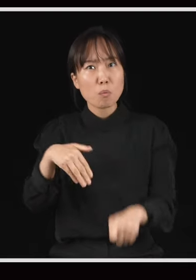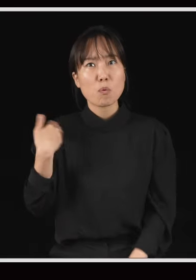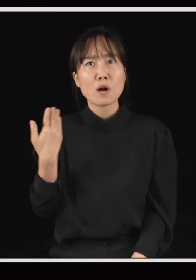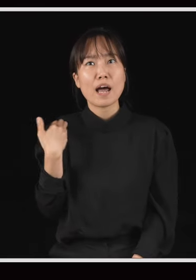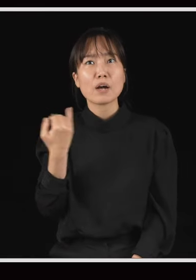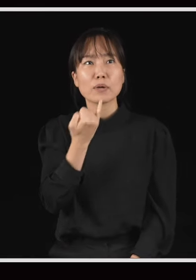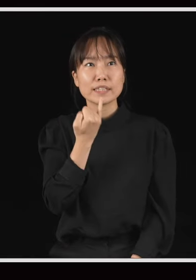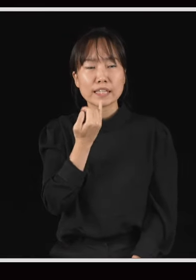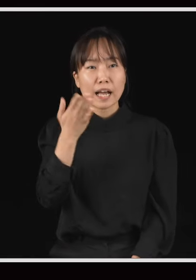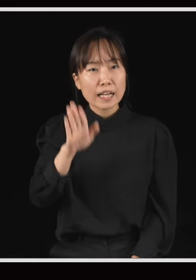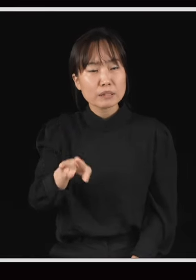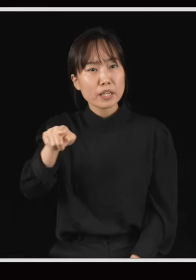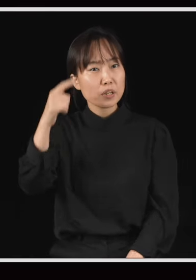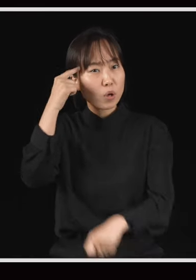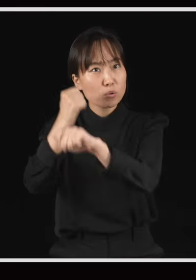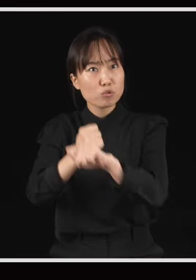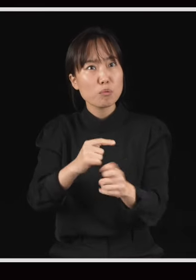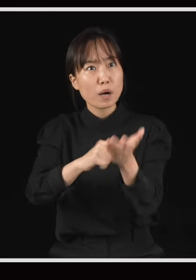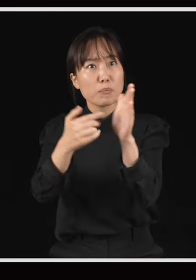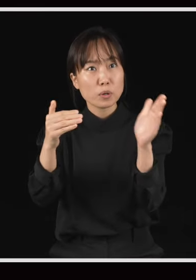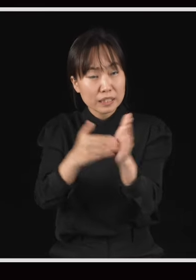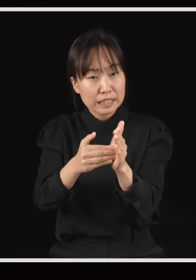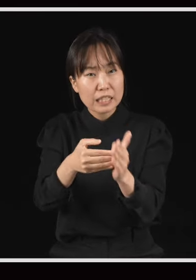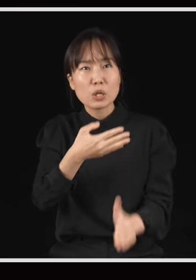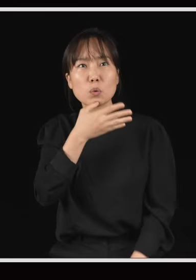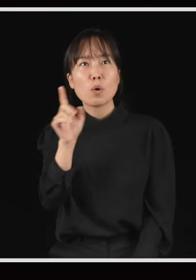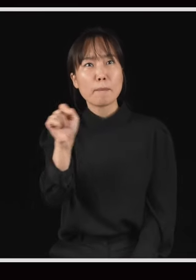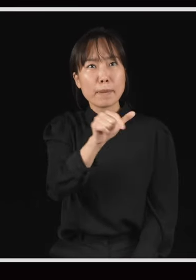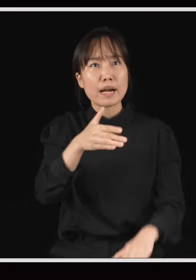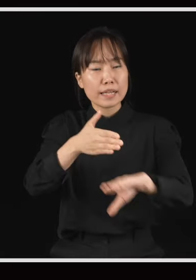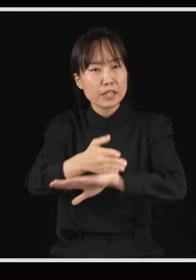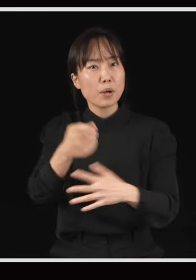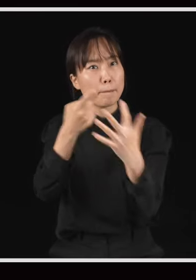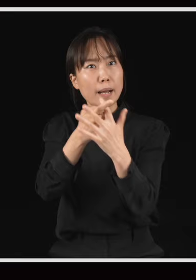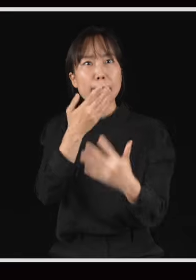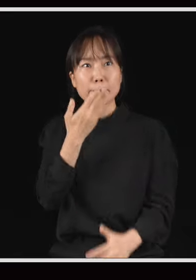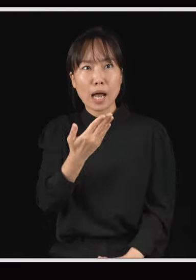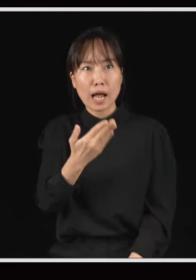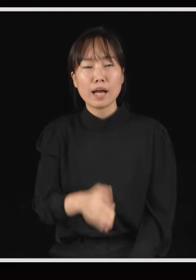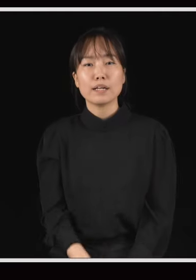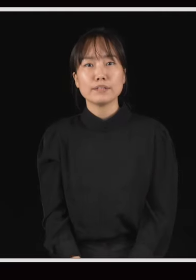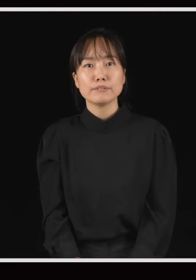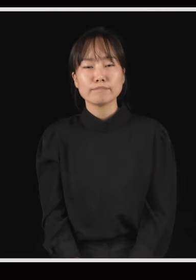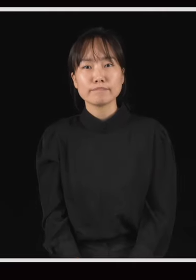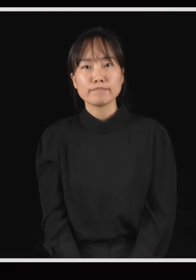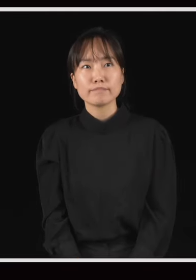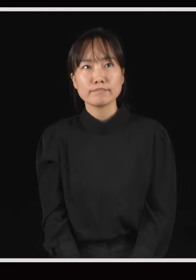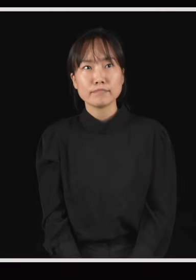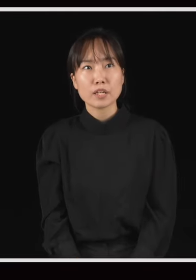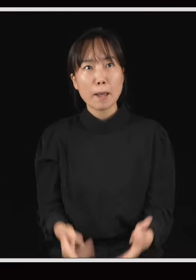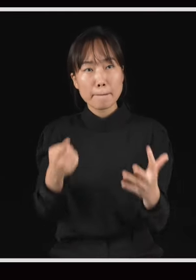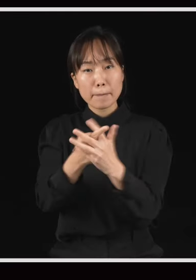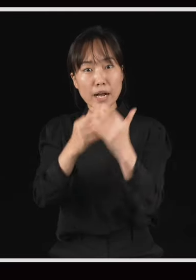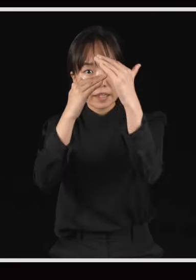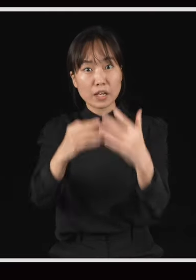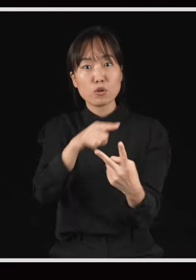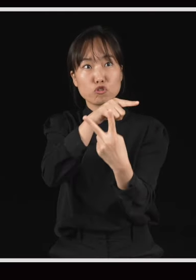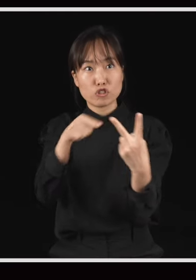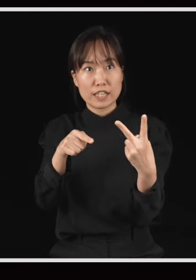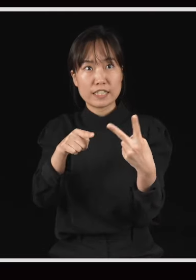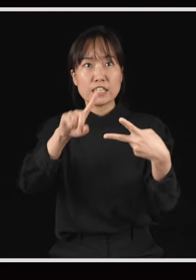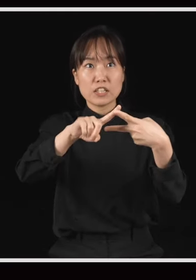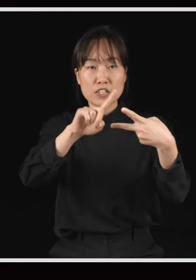이 방법이 나오면서부터 사람에서 노화 속도를 측정할 수가 있게 됩니다. 즉 두 가지 방법이